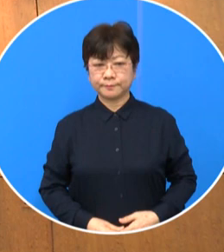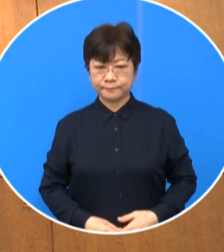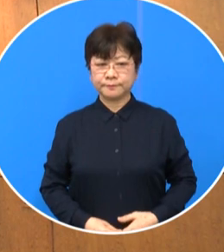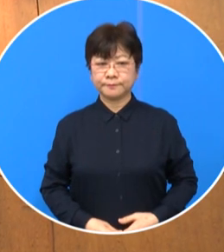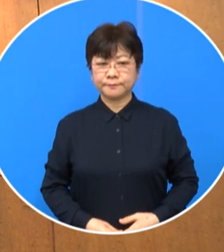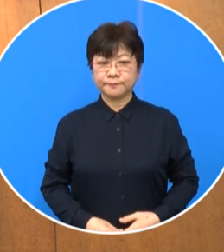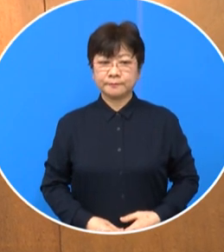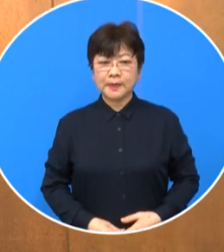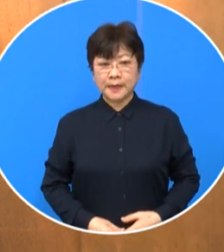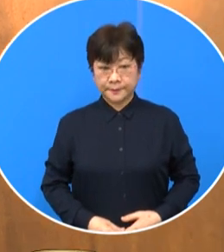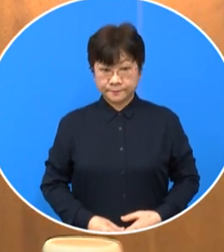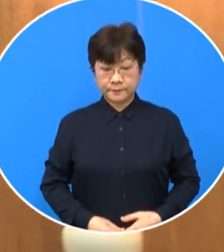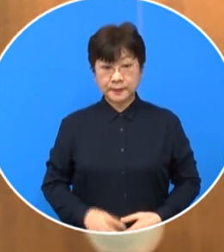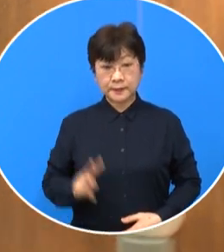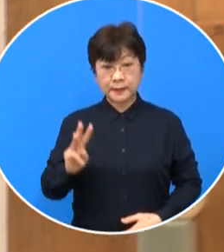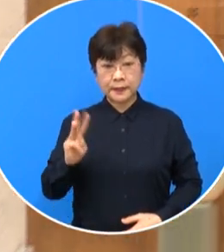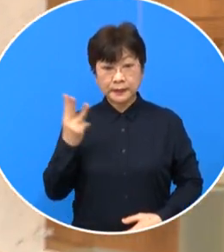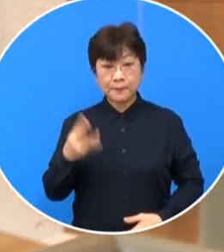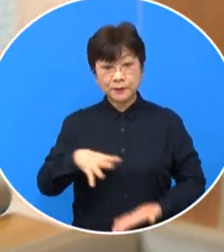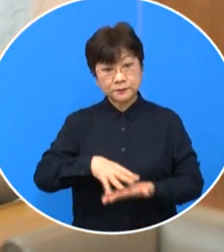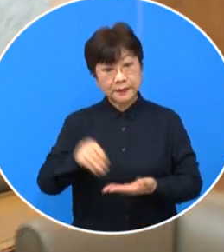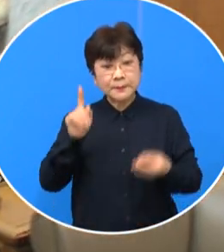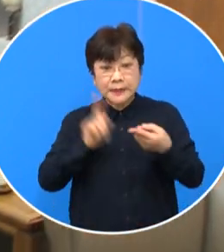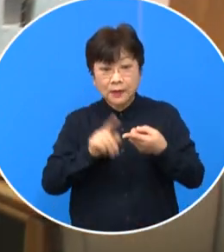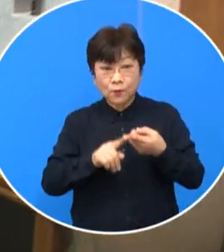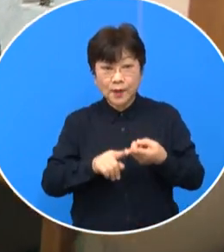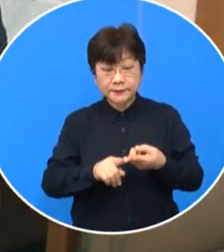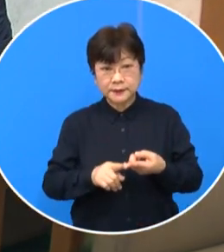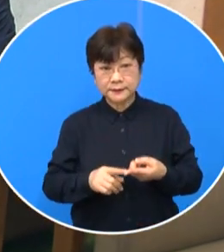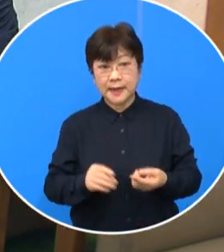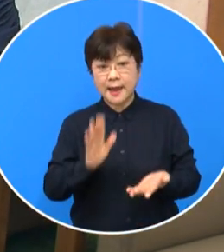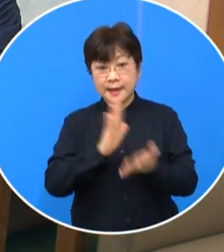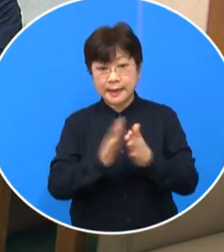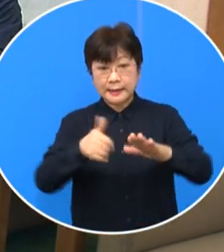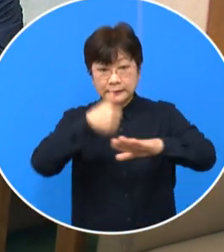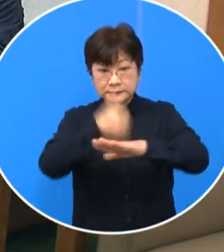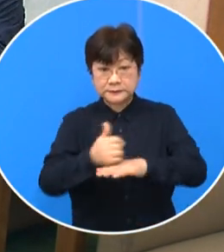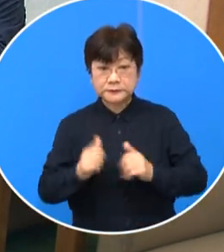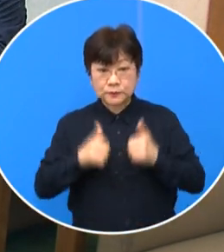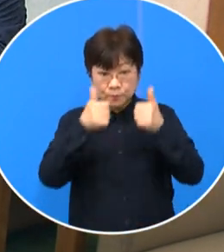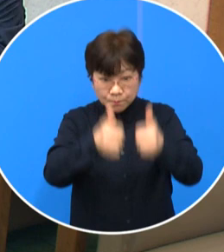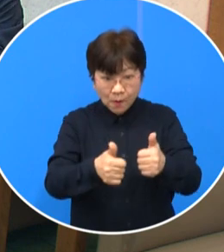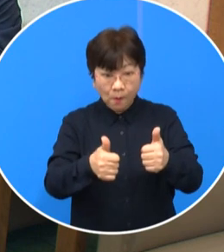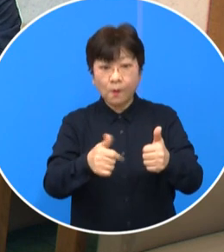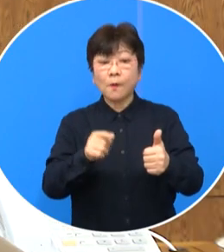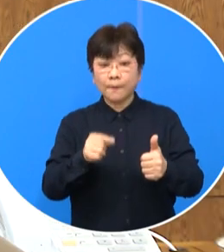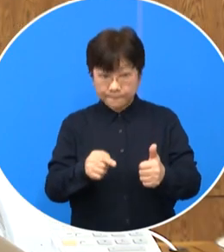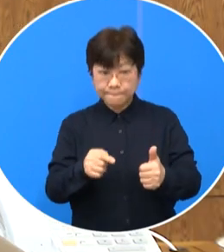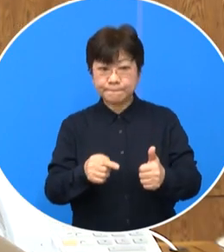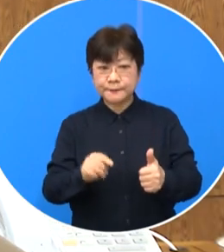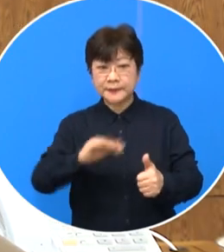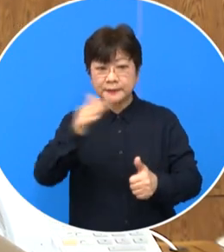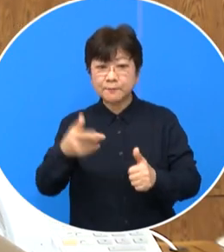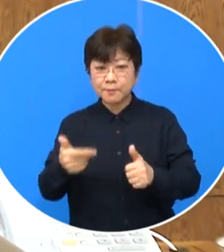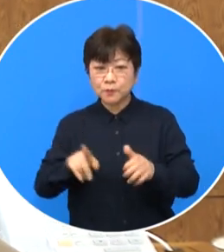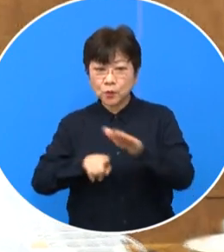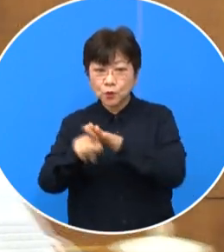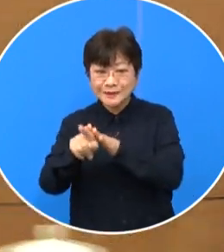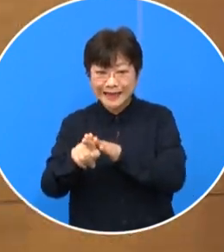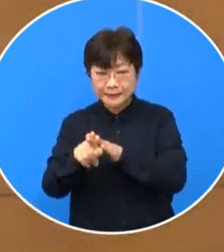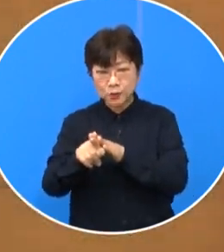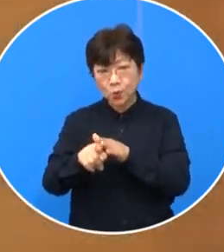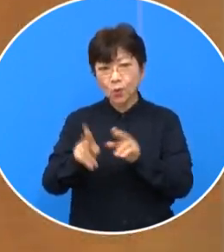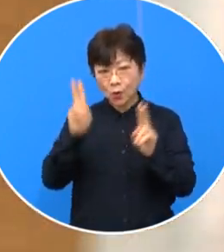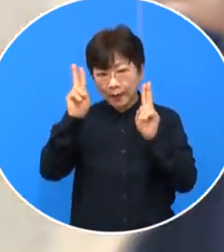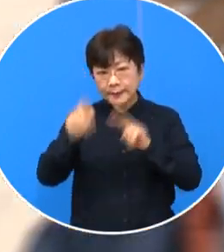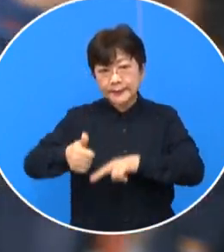またこの日は鹿児島キャンプに合わせて塩田知事を表敬訪問した清水エスパルス。山室代表取締役社